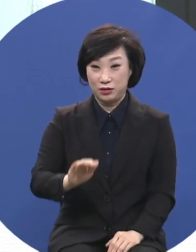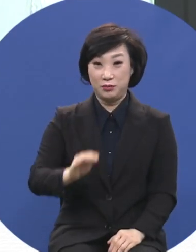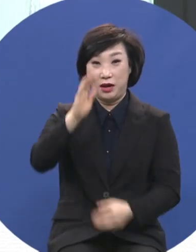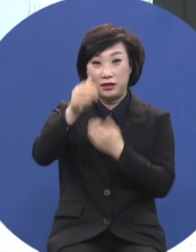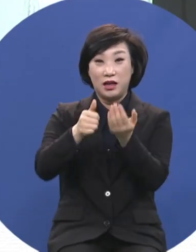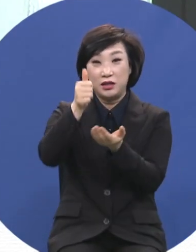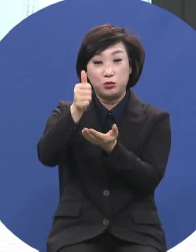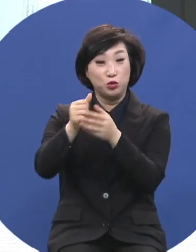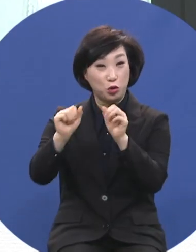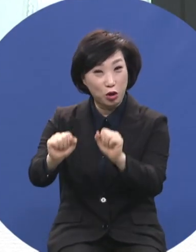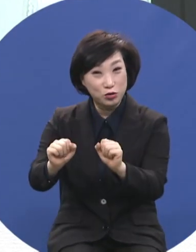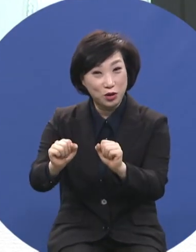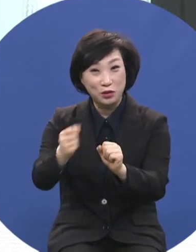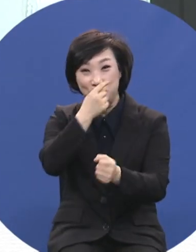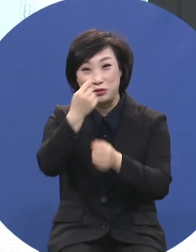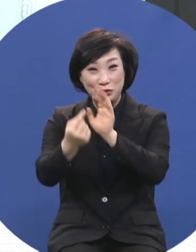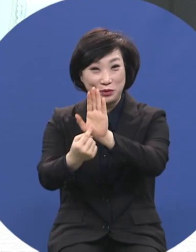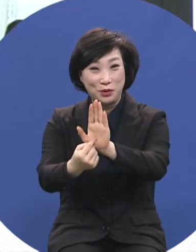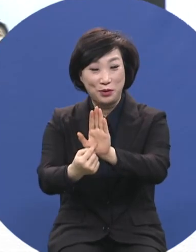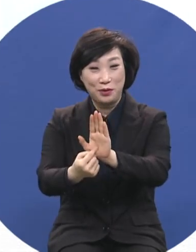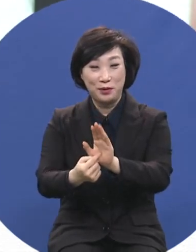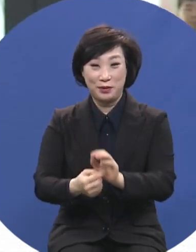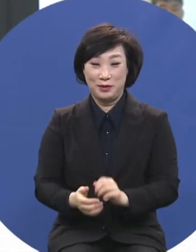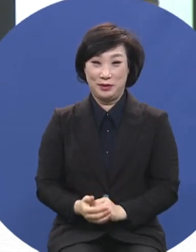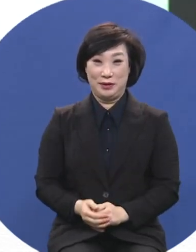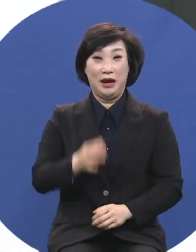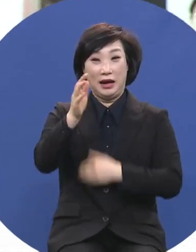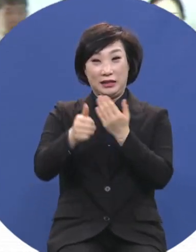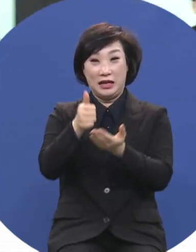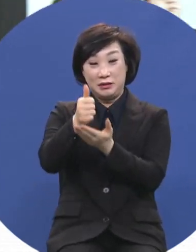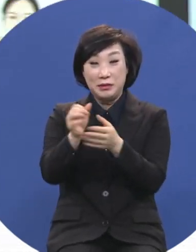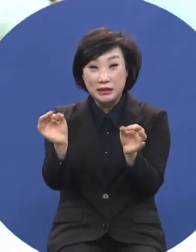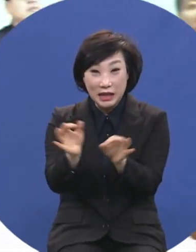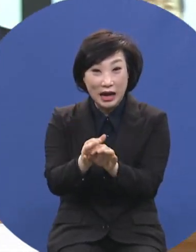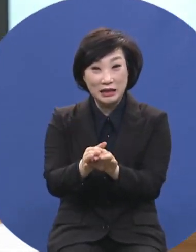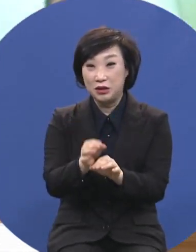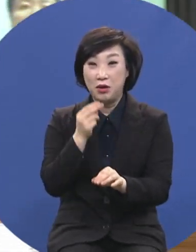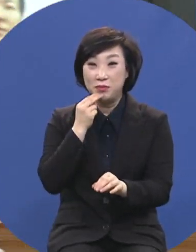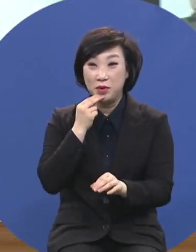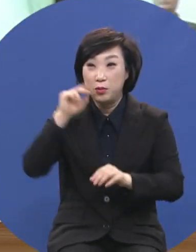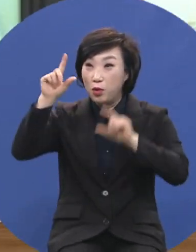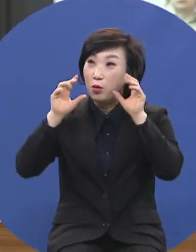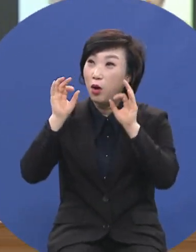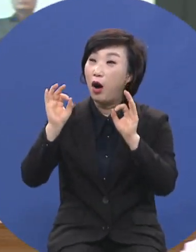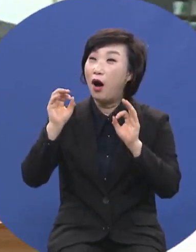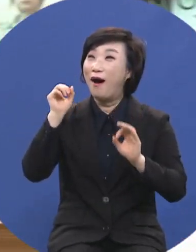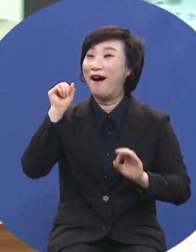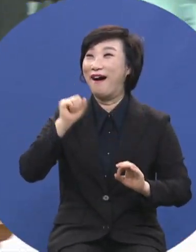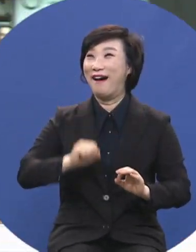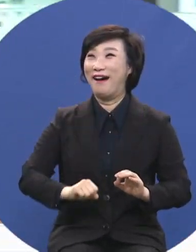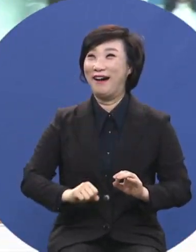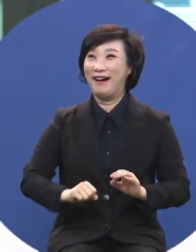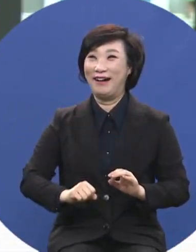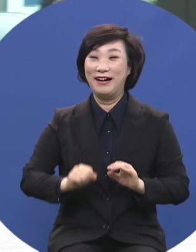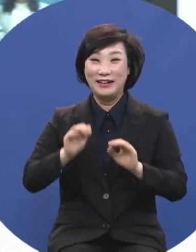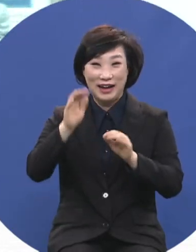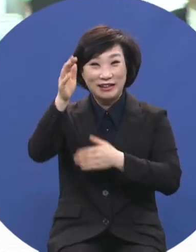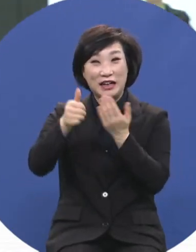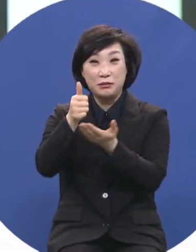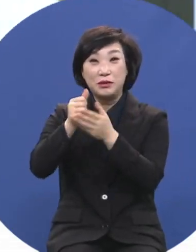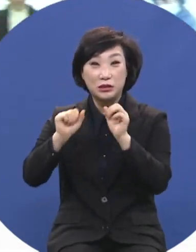그분은 계시다는 얘기고 그분이 소멸되지 않는 모습을 보니까